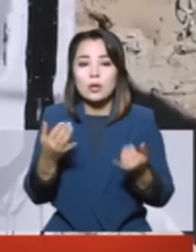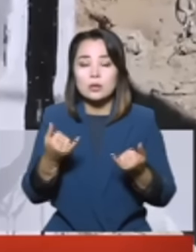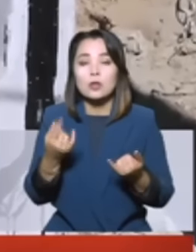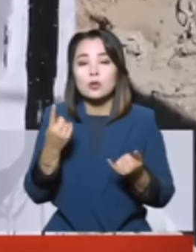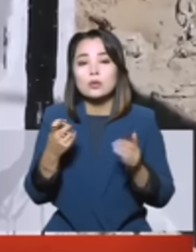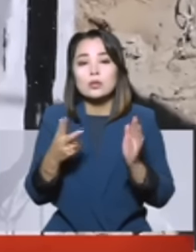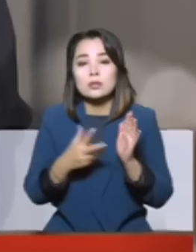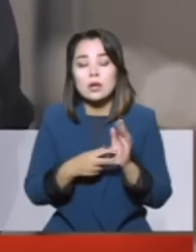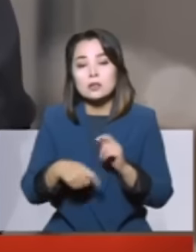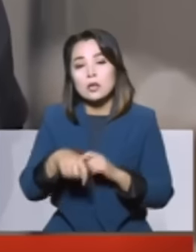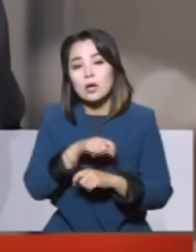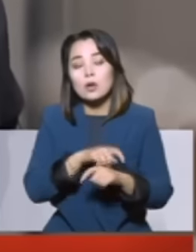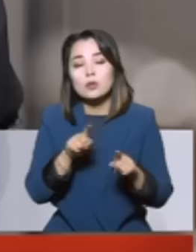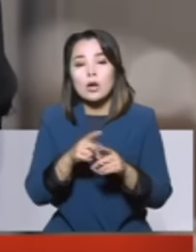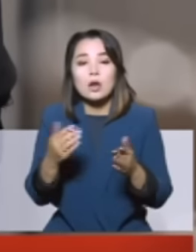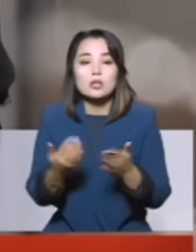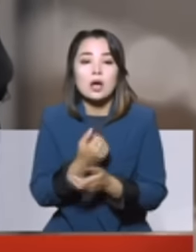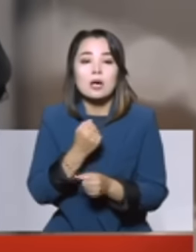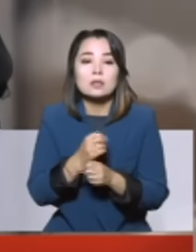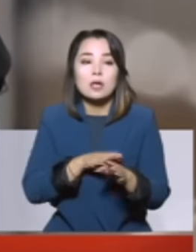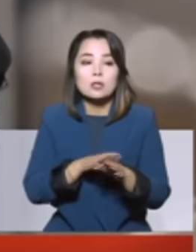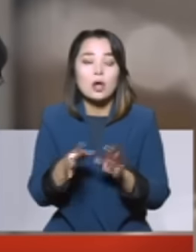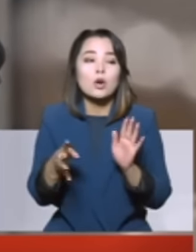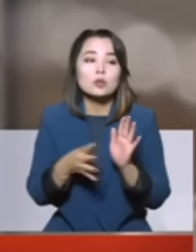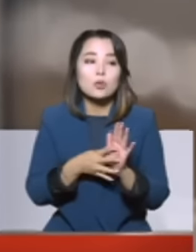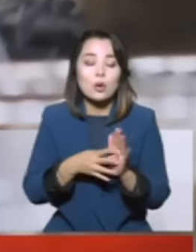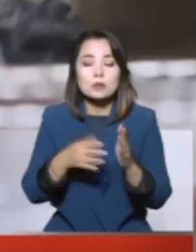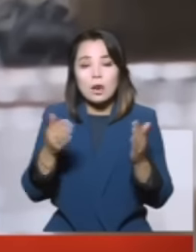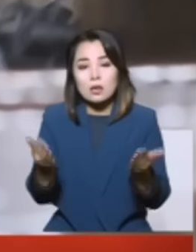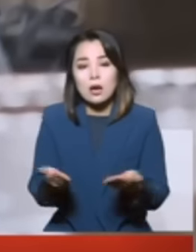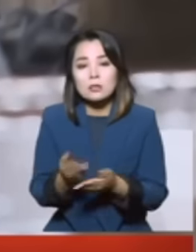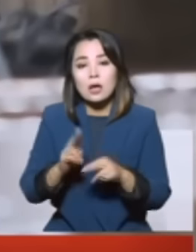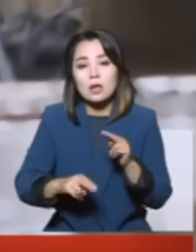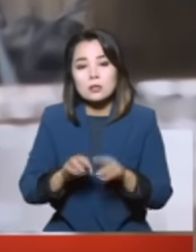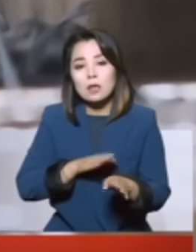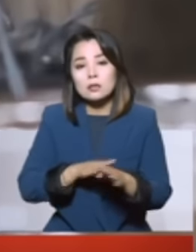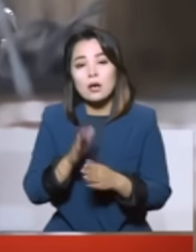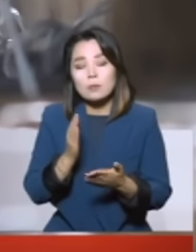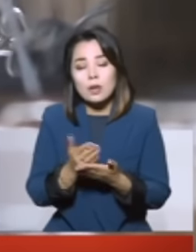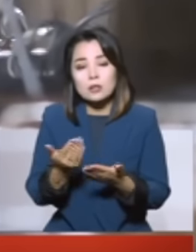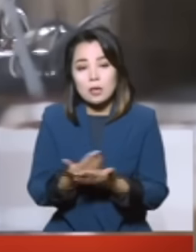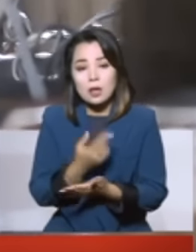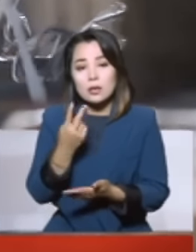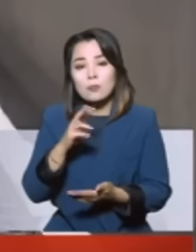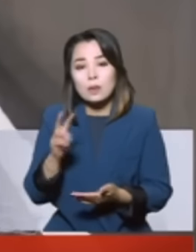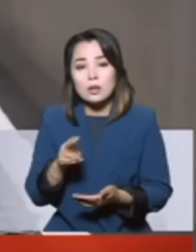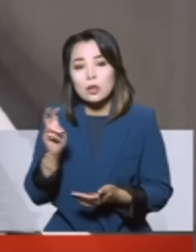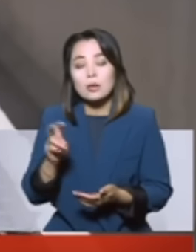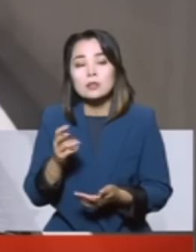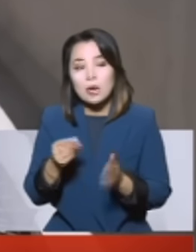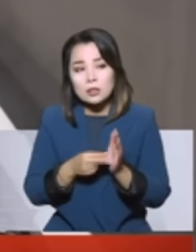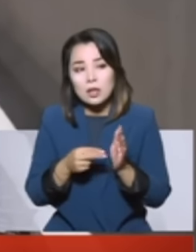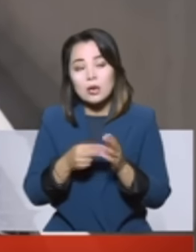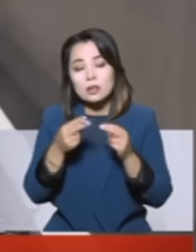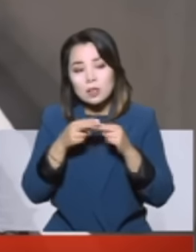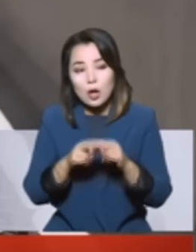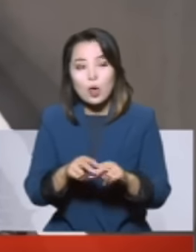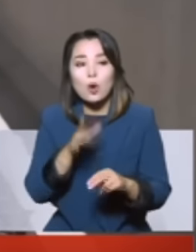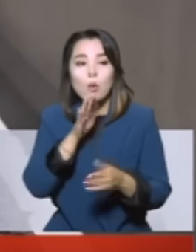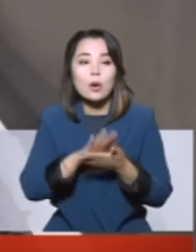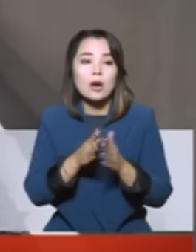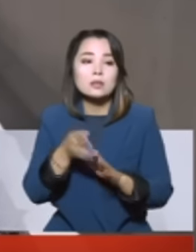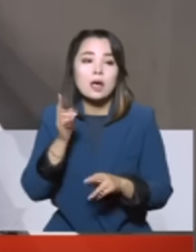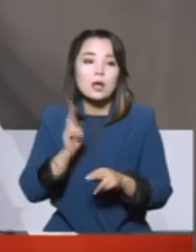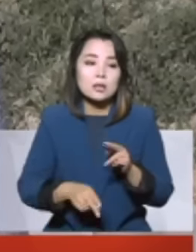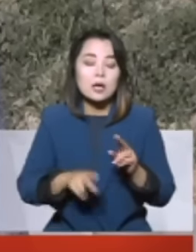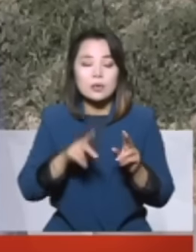108 шақырым ирригациялық жүйесі жаңартылып жатыр. 9 канал жаңадан салынады. 7 миллиард теңгеден астам қаржы бөлініп, мердігерлер жобаны уақытылы аяқтауға